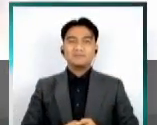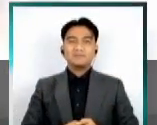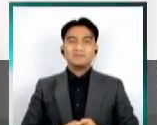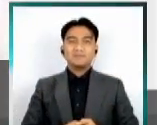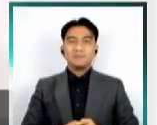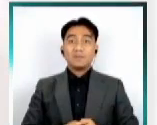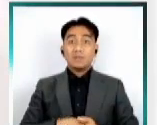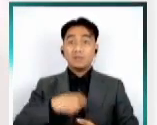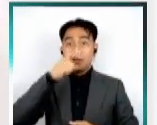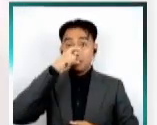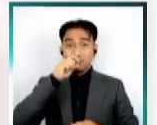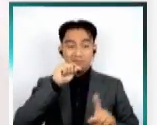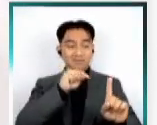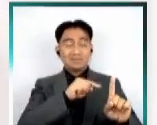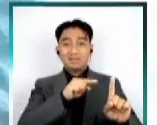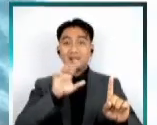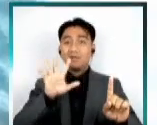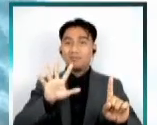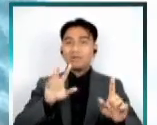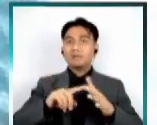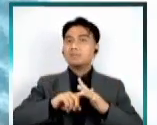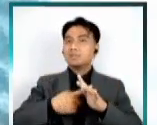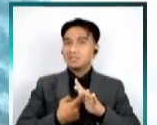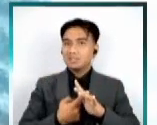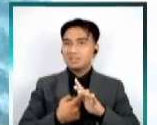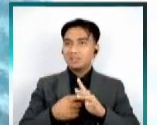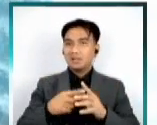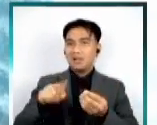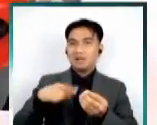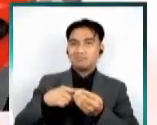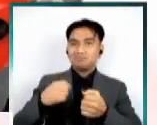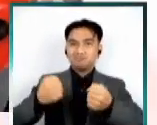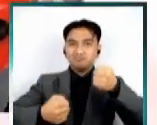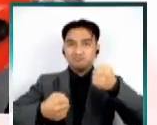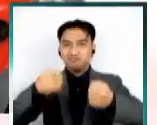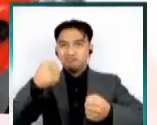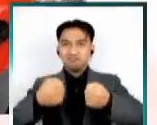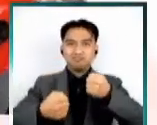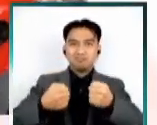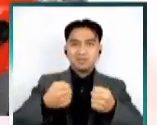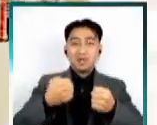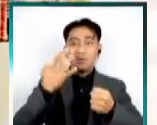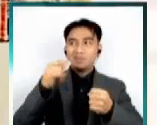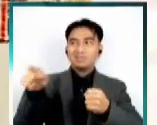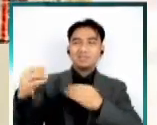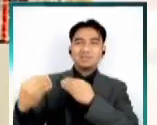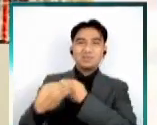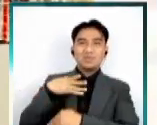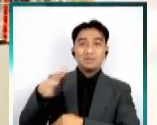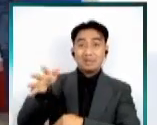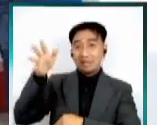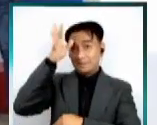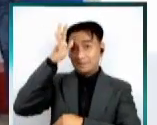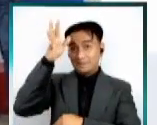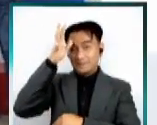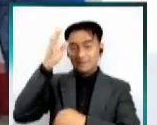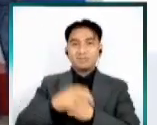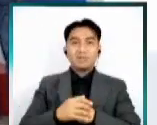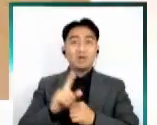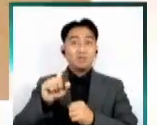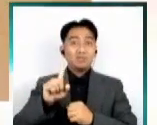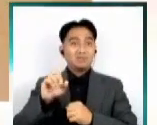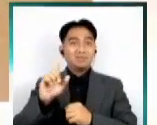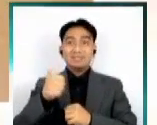5 years old lang nang magsimula ang pagkahilig ni Bianca sa kart racing dahil na rin sa kanyang ama. At sa loob ng isang dekada, ilang beses